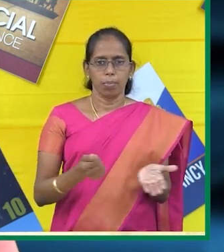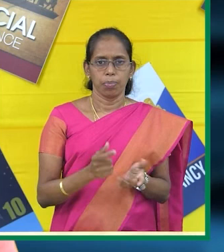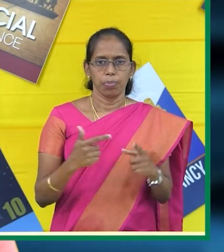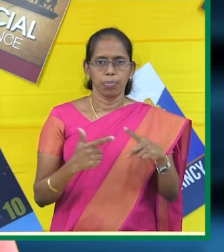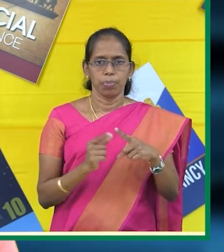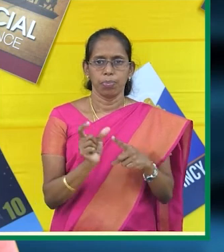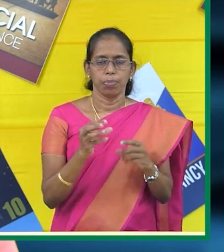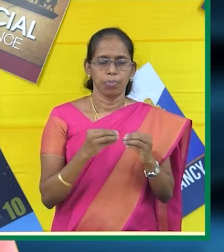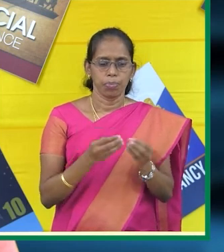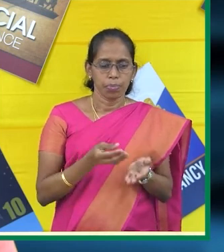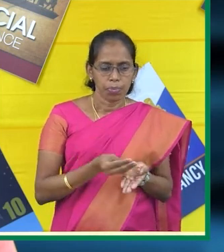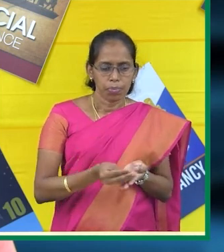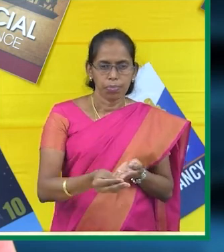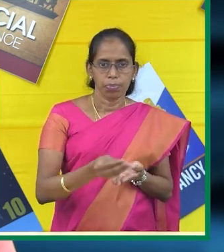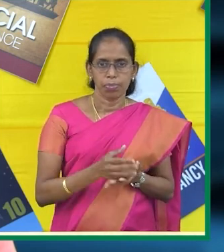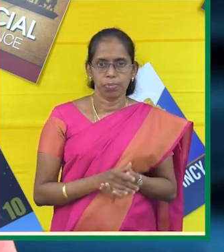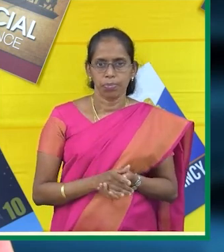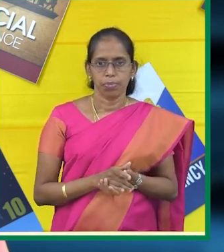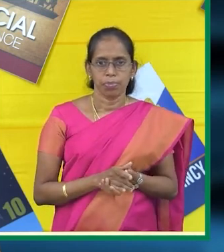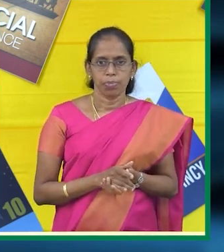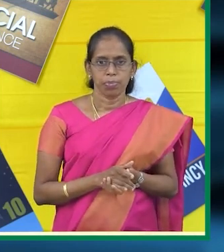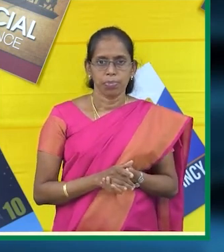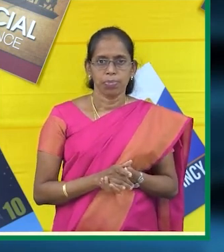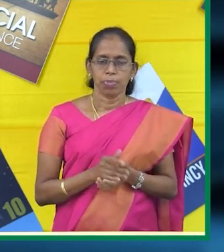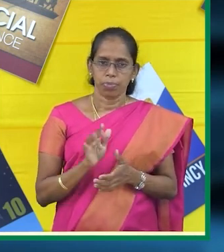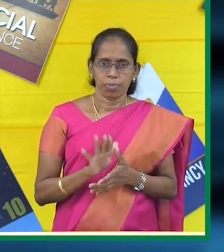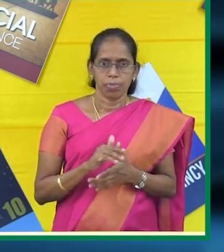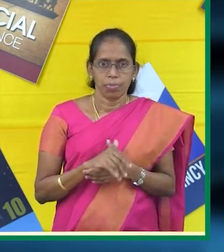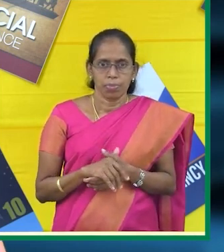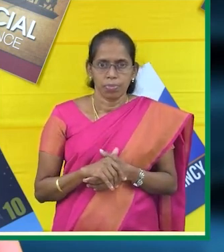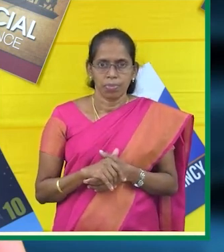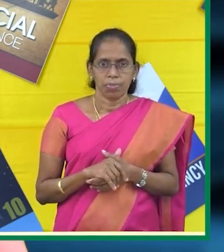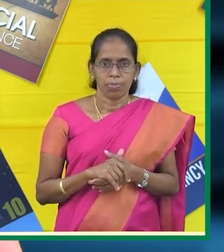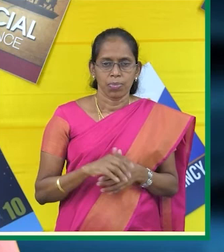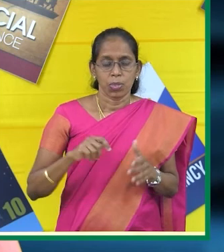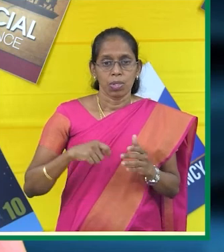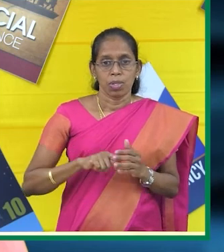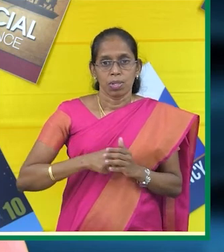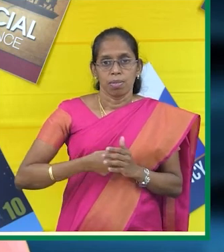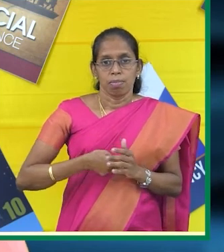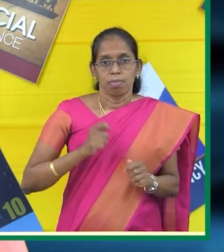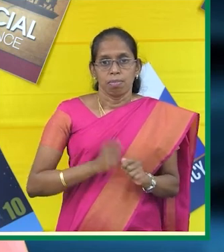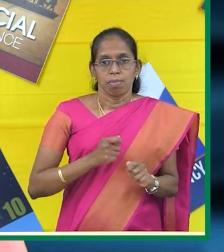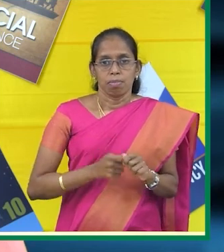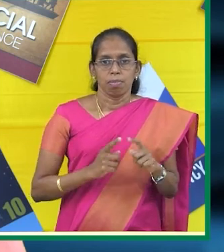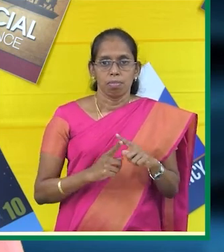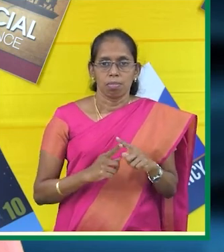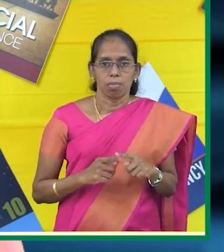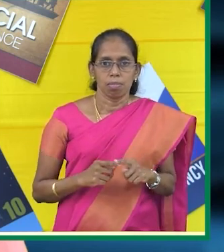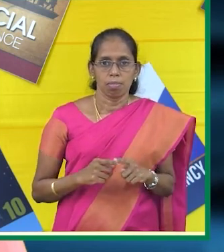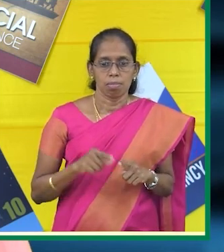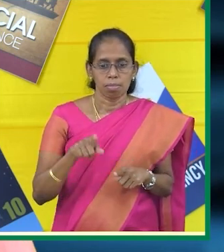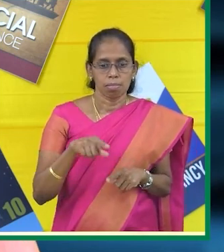உதவிகரமாக இருக்கிறது. இந்த செய்தியை மட்டும்தான். அப்படி இருக்கிற பொழுது இந்த தொழில்நுட்பம் என்பதில் மிகவும்